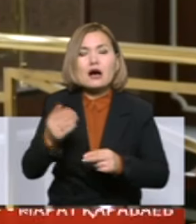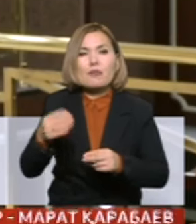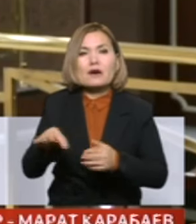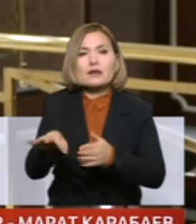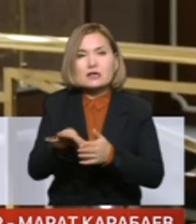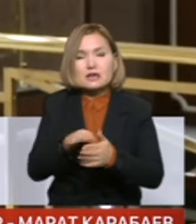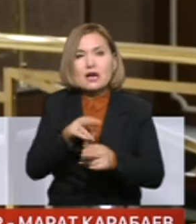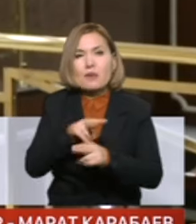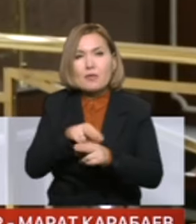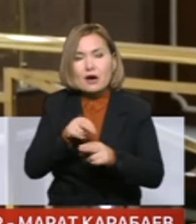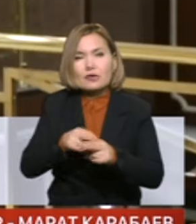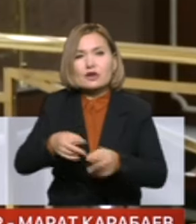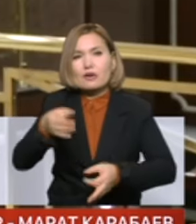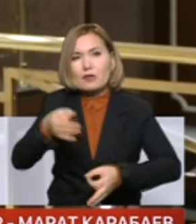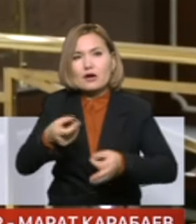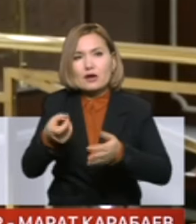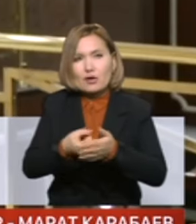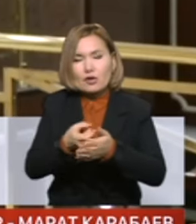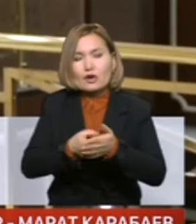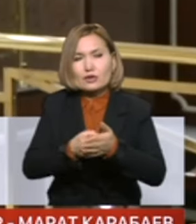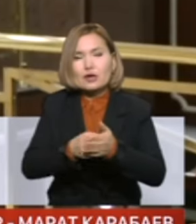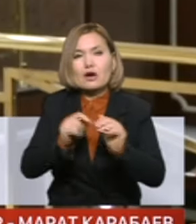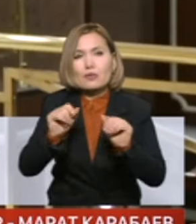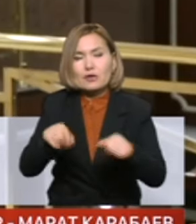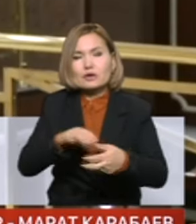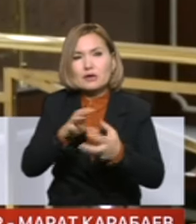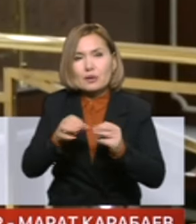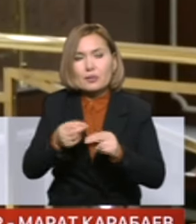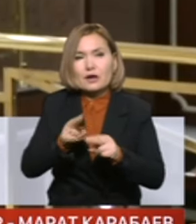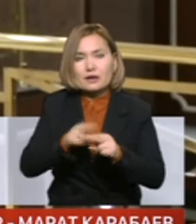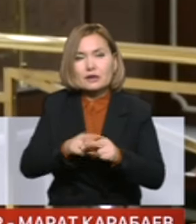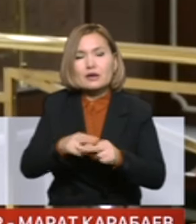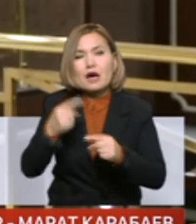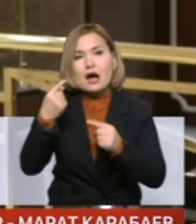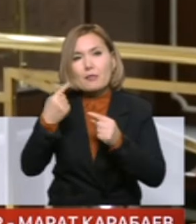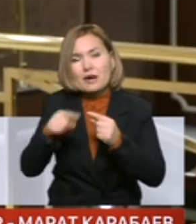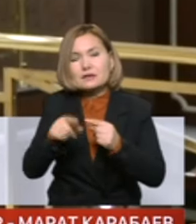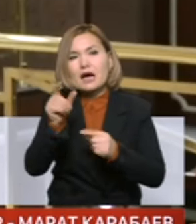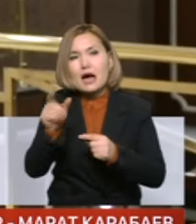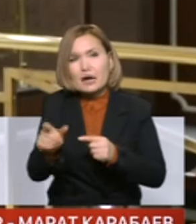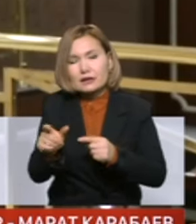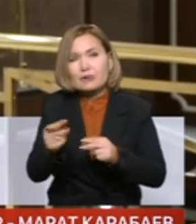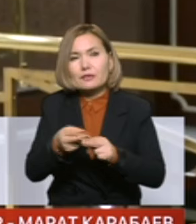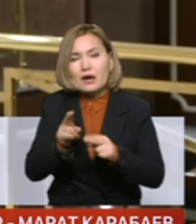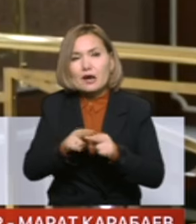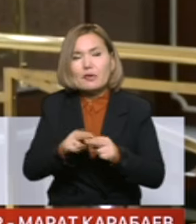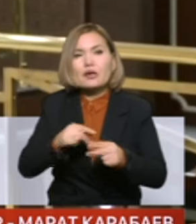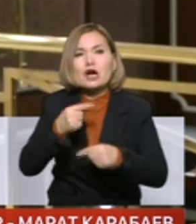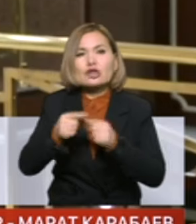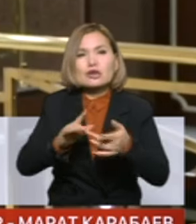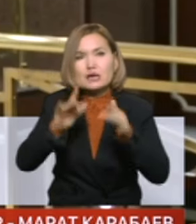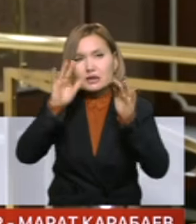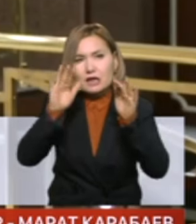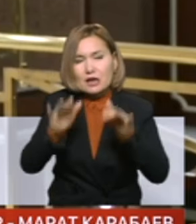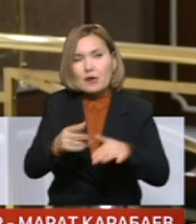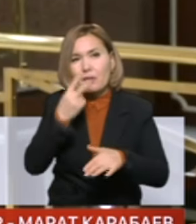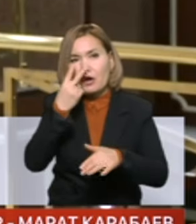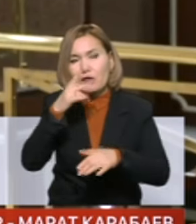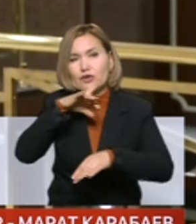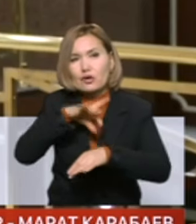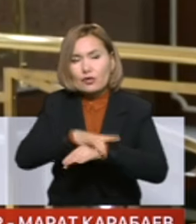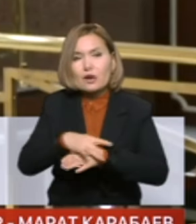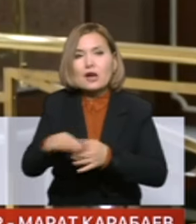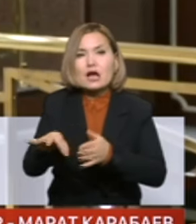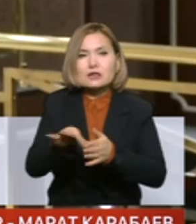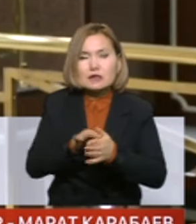полиция қызметкерлері іс қозғай алады. Басқа біреудің арызы арқылы немесе әлеуметтік желіде, интернет платформаларда шыққан